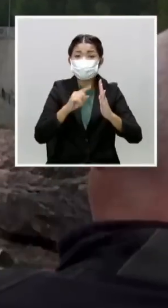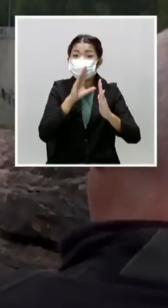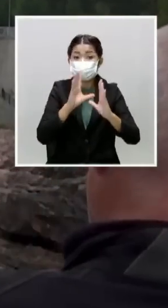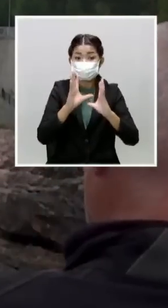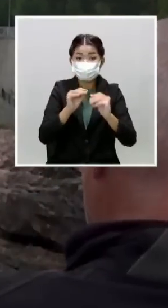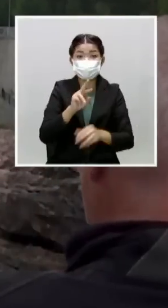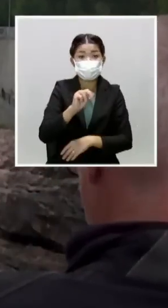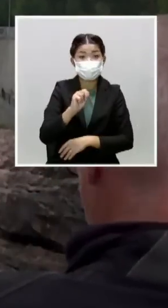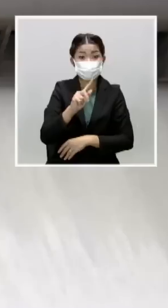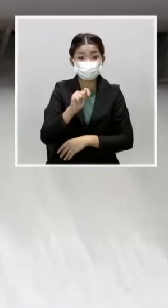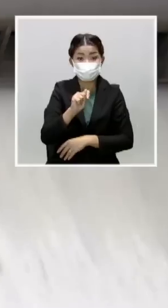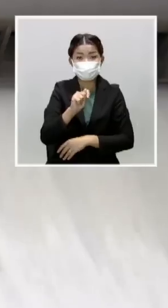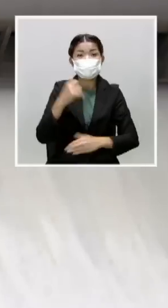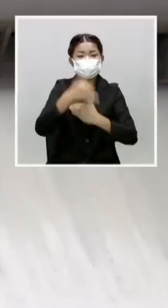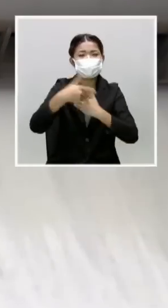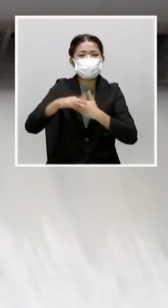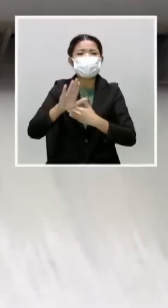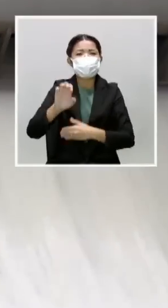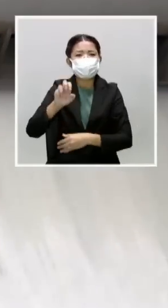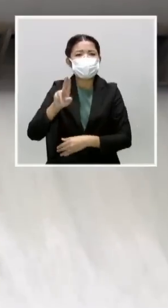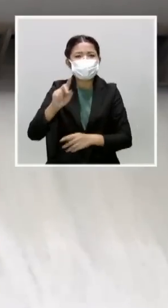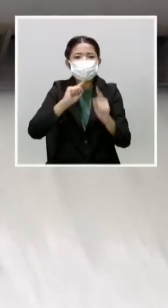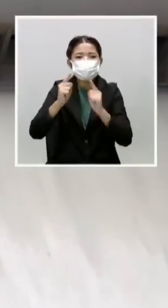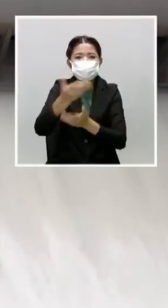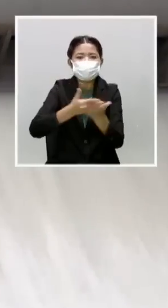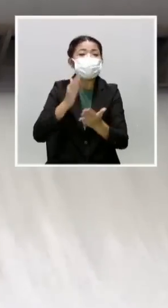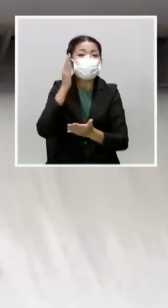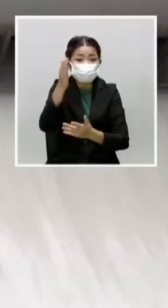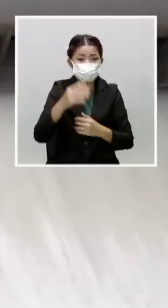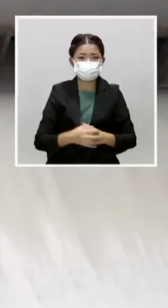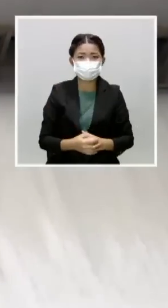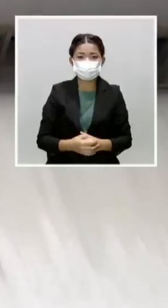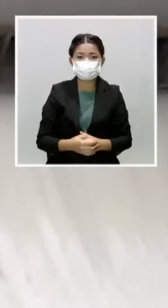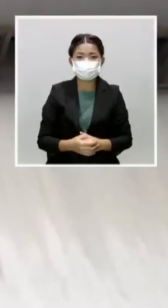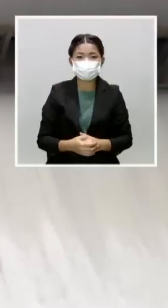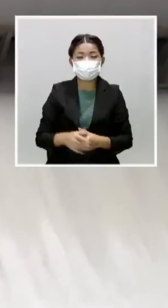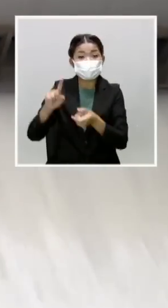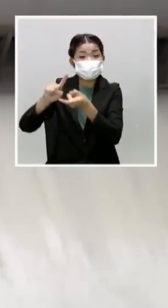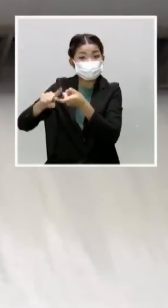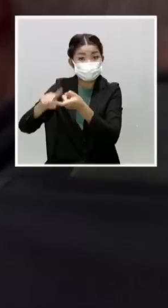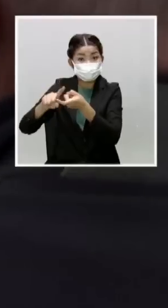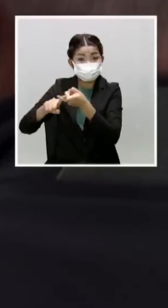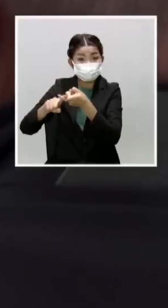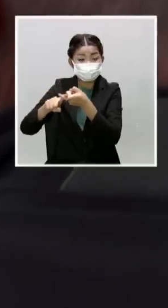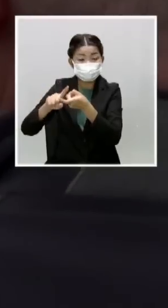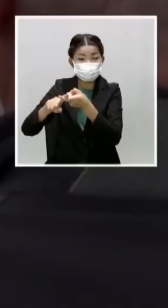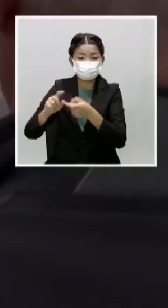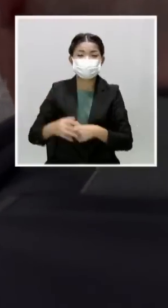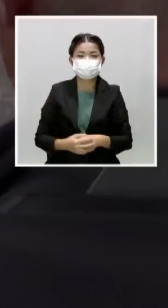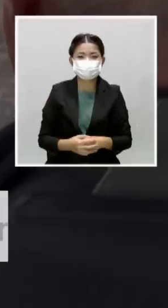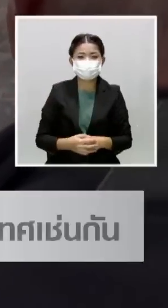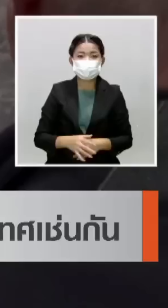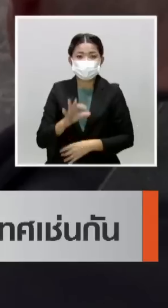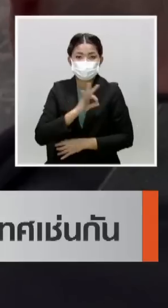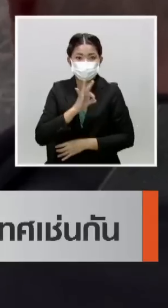ชุมรัฐมนตรีต่างประเทศของ EU ในครั้งต่อไปค่ะทีนี้มาดูการตอบโต้จากฝั่งรัสเซียกันบ้างค่ะโอเล็กโมโรโซฟ